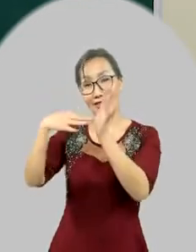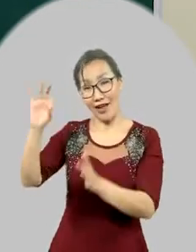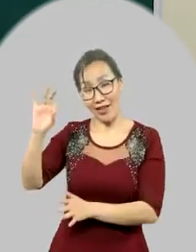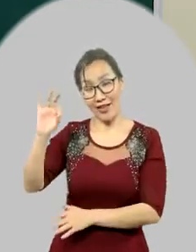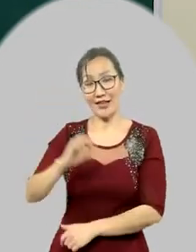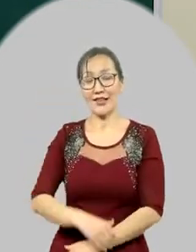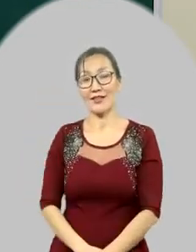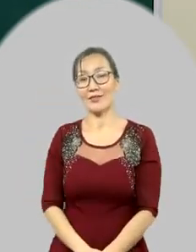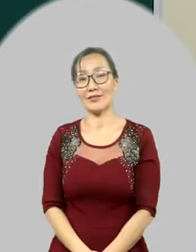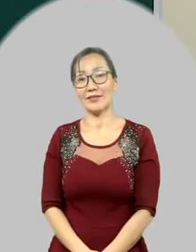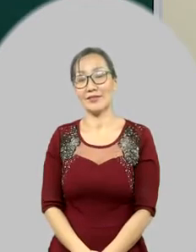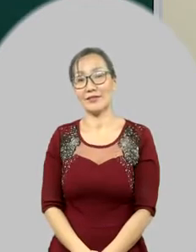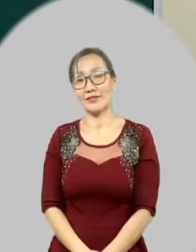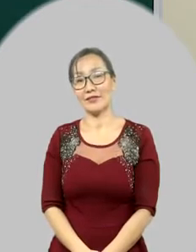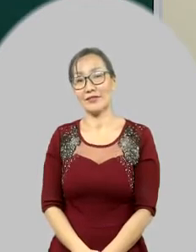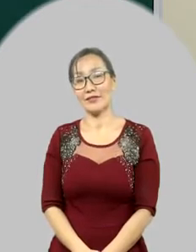480.